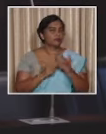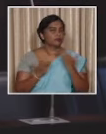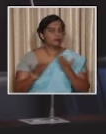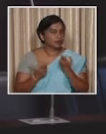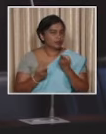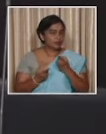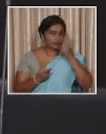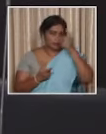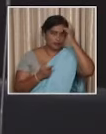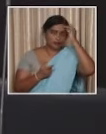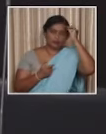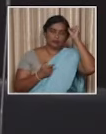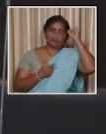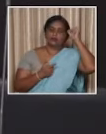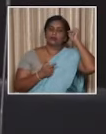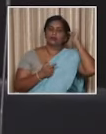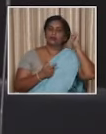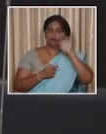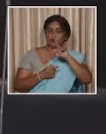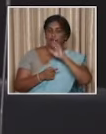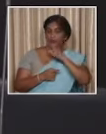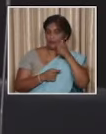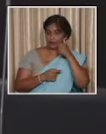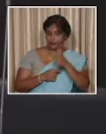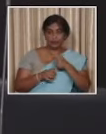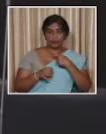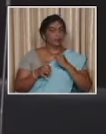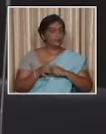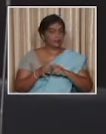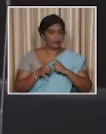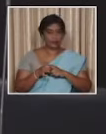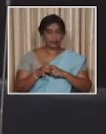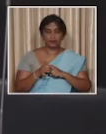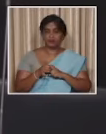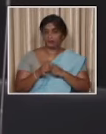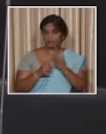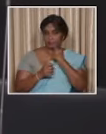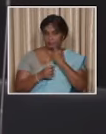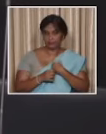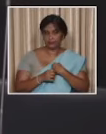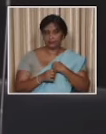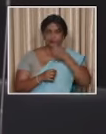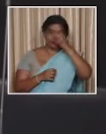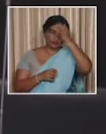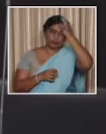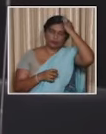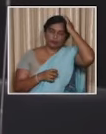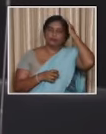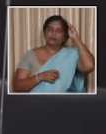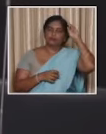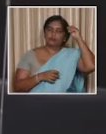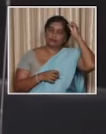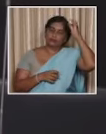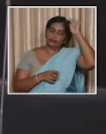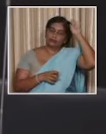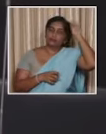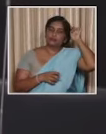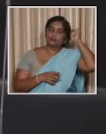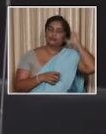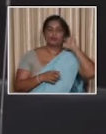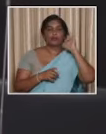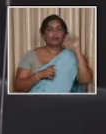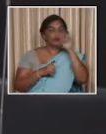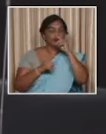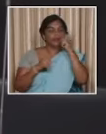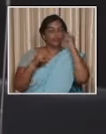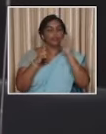බැරිද? එතුමා ඉතාම වැදගත් ප්‍රශ්නයක් කරු කතානායකතුමනි ඉදිරිපත් කළේ. එතුමාගේ ප්‍රශ්නේ පළවෙනි කොටසට පිළිතුර